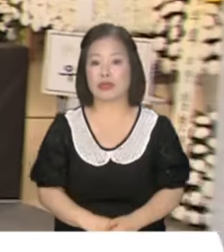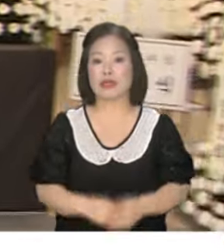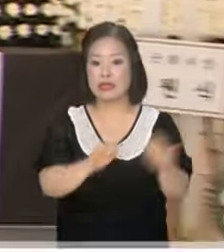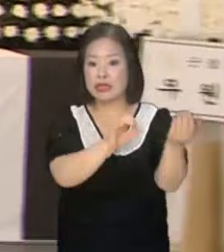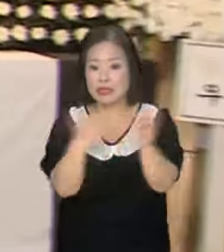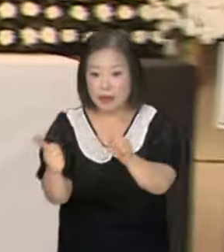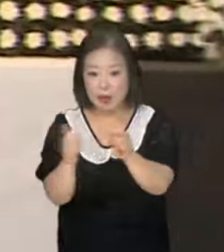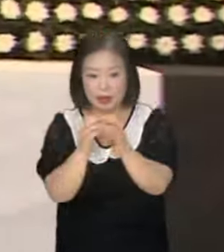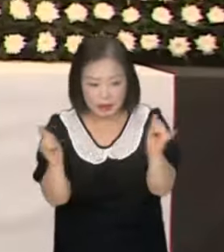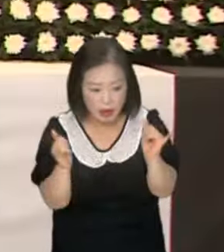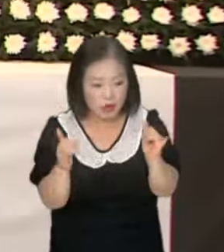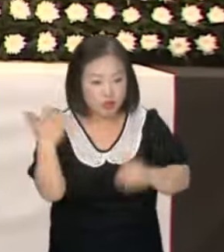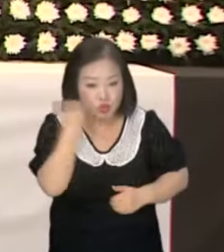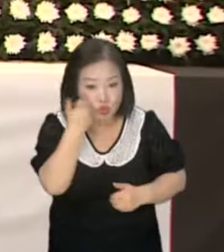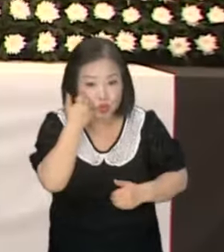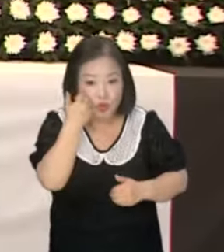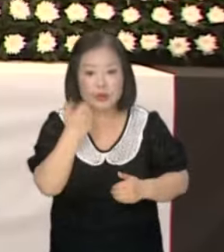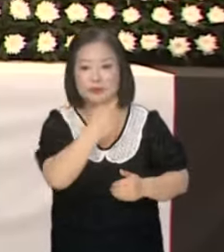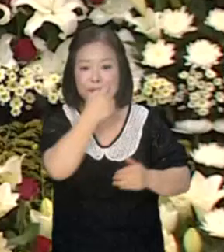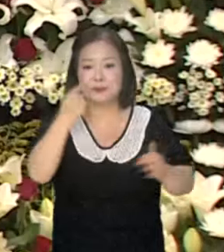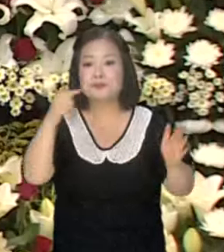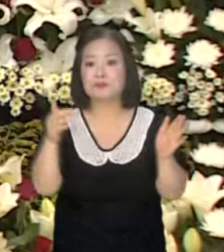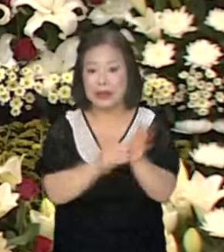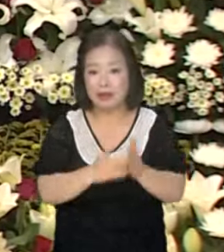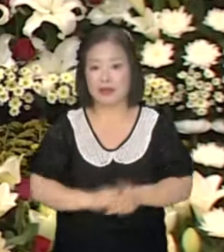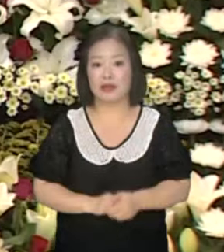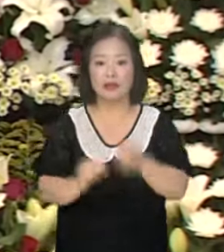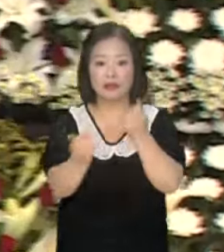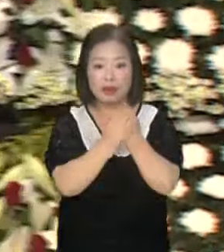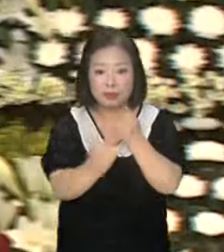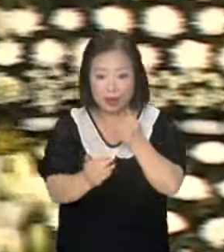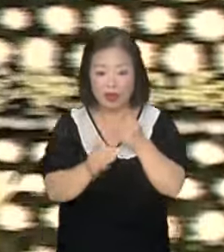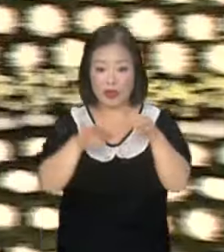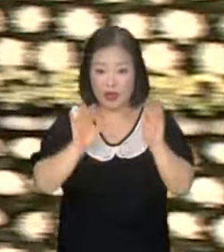사망자 신원이 모두 확인된 가운데 화성시는 희생자들의